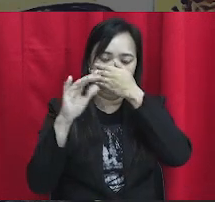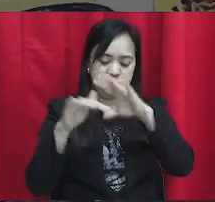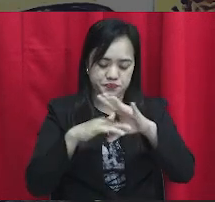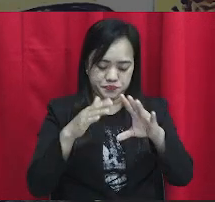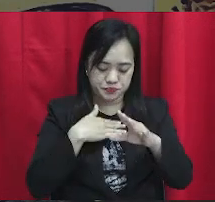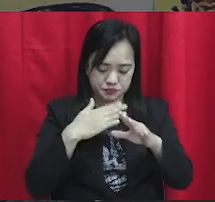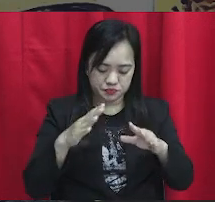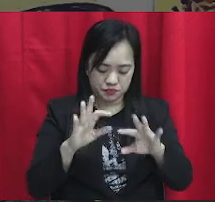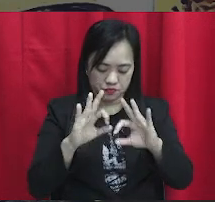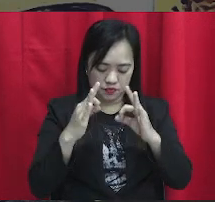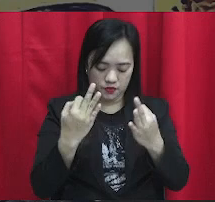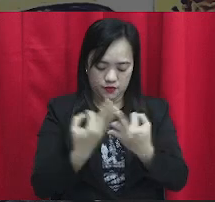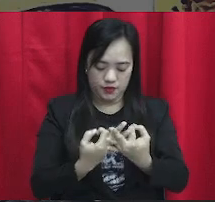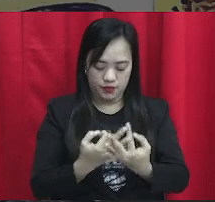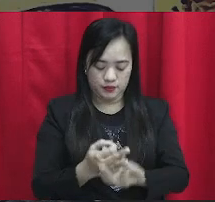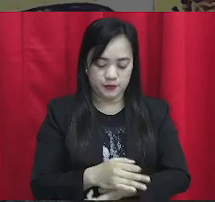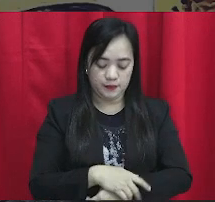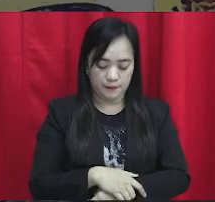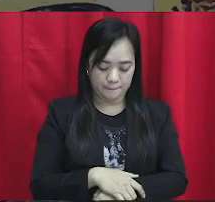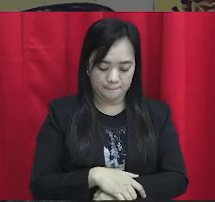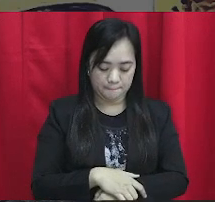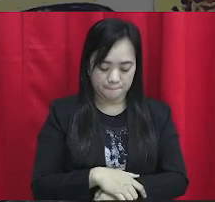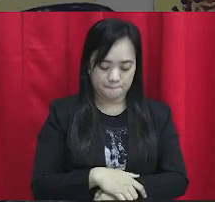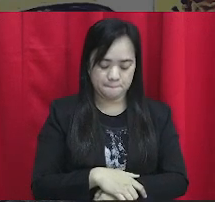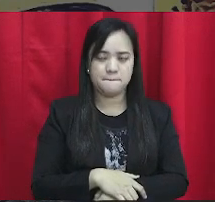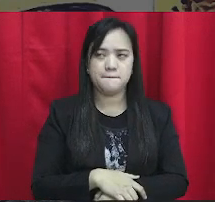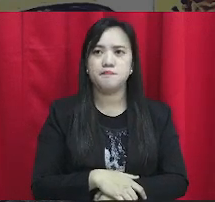Kapag sama-sama lang po. Kahit po pinagandaan